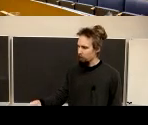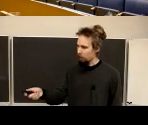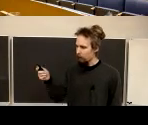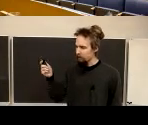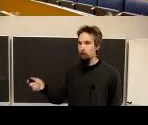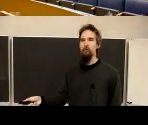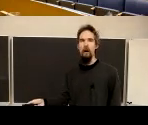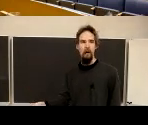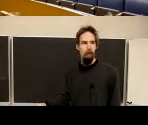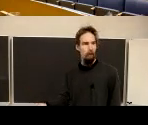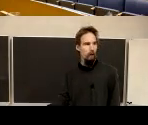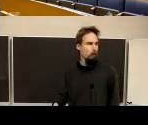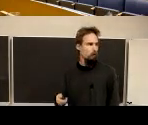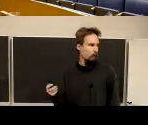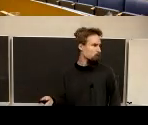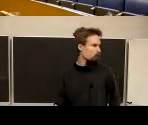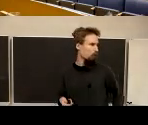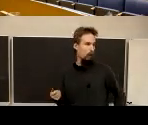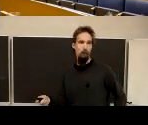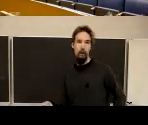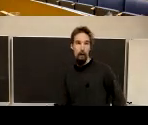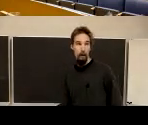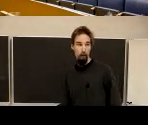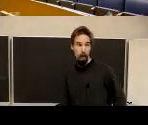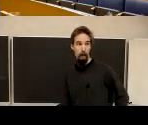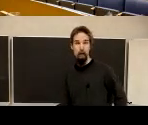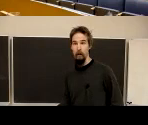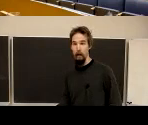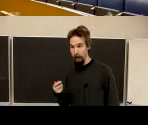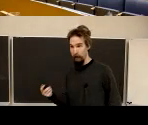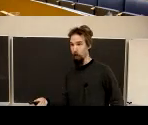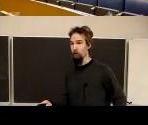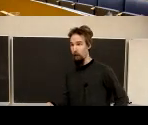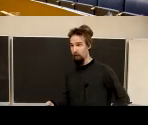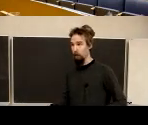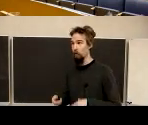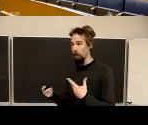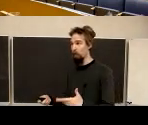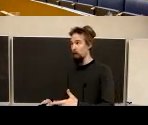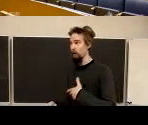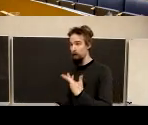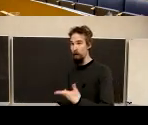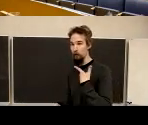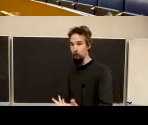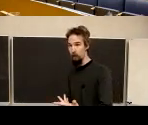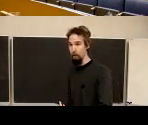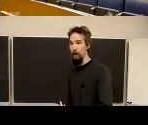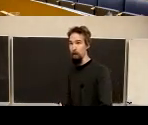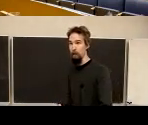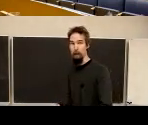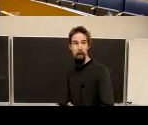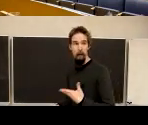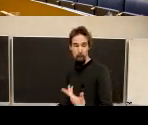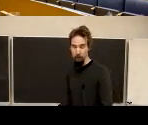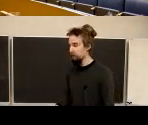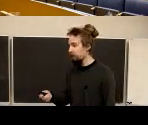kuin käsityksiä arvoista. Usein jos psykologiassa tutkitaan arvoja, niin keskitytään näihin, koska näistä tietty on helppo saada dataa niin kuin kyselemällä